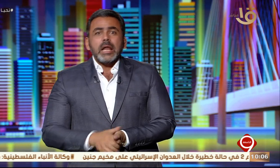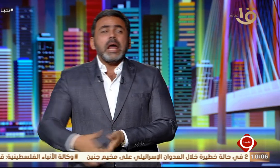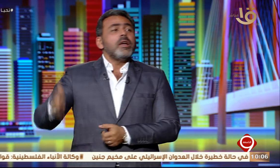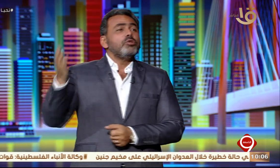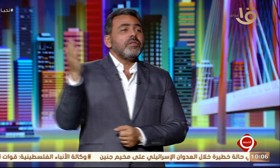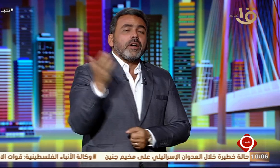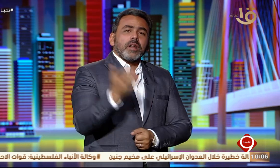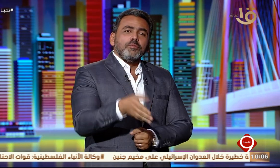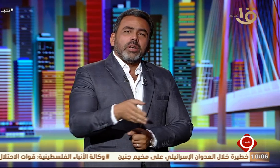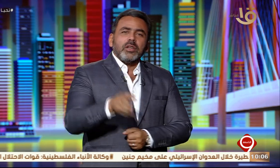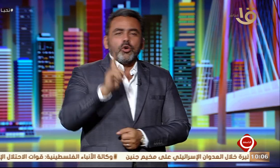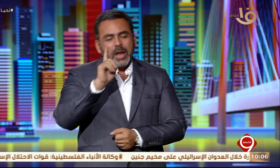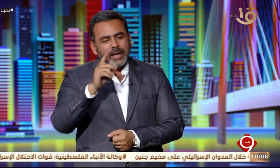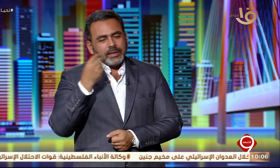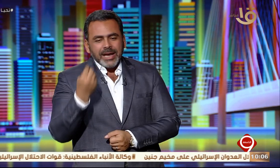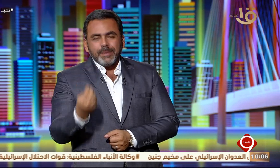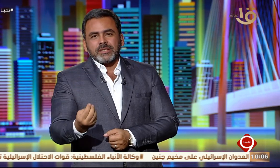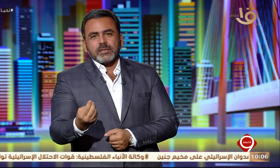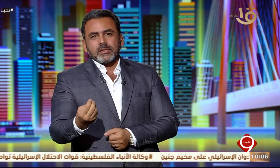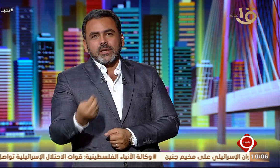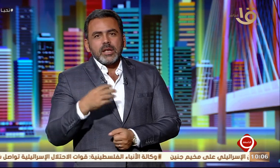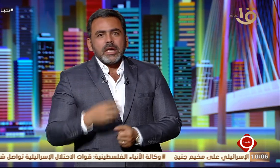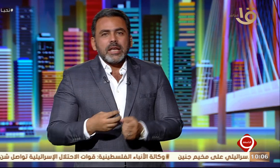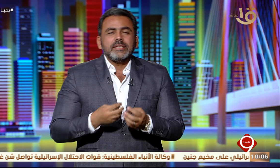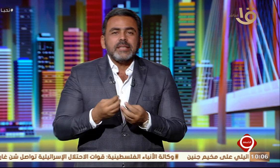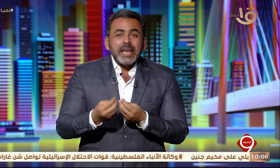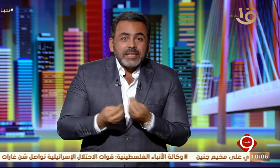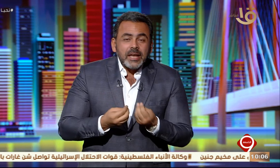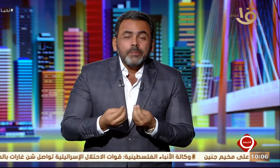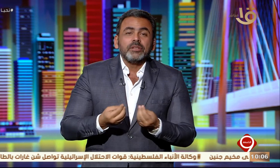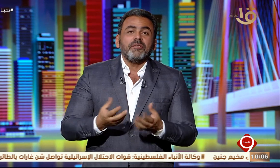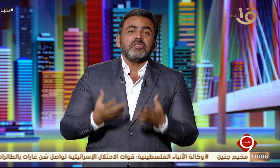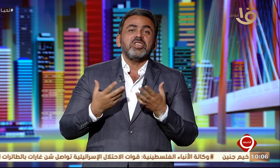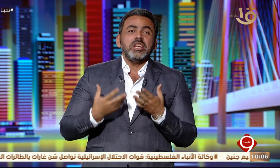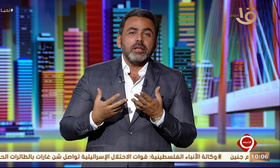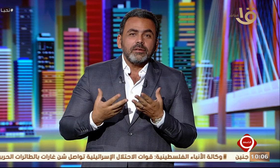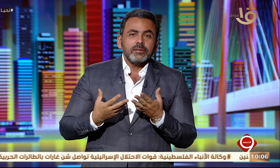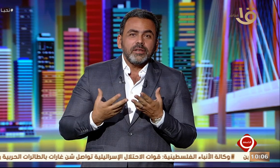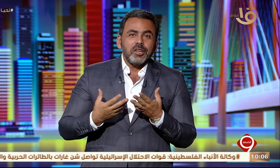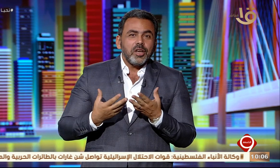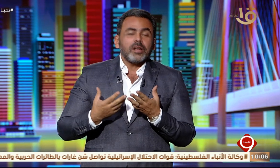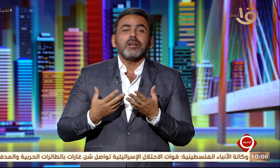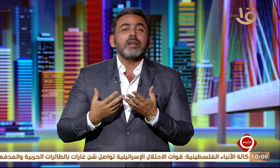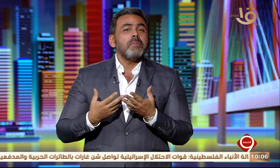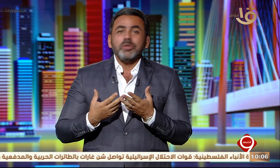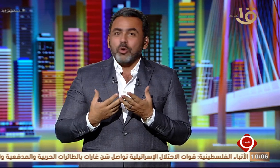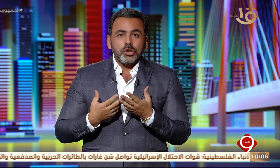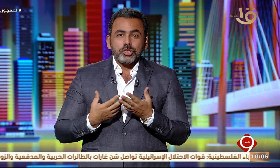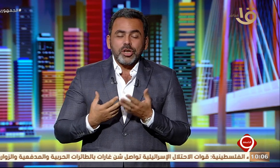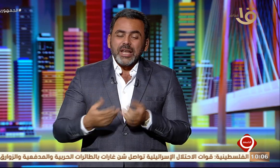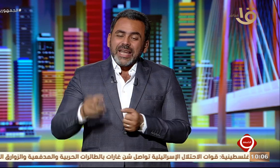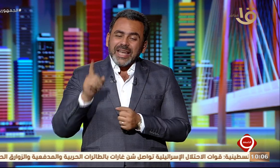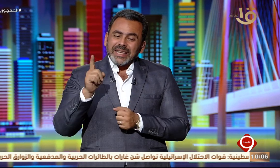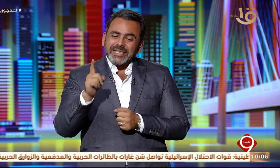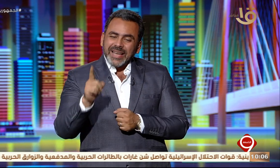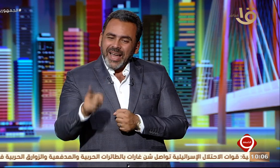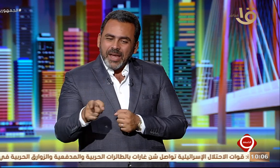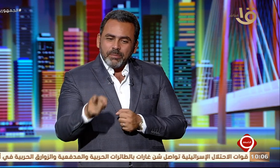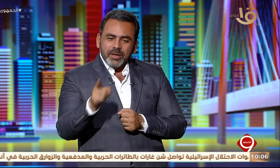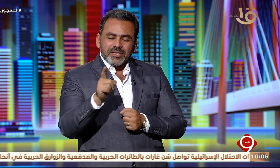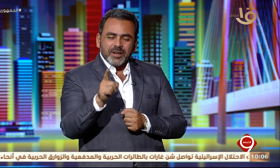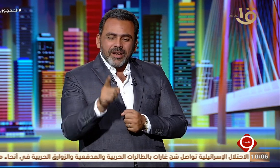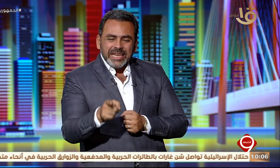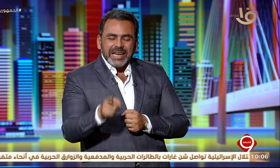لا يا يوسف القرار بيقول كده قله لا تعالى بس السياسه لعبه تفاصيل القرار ما بيقولش